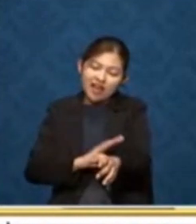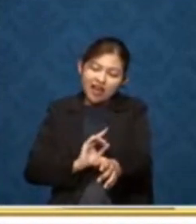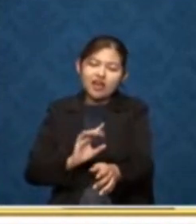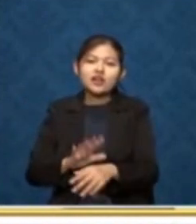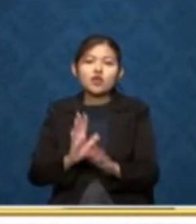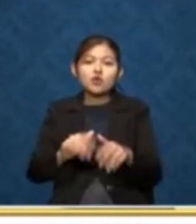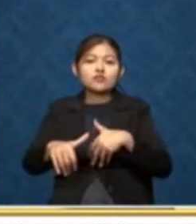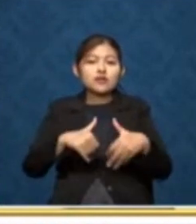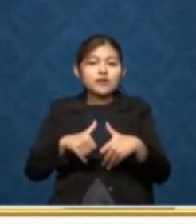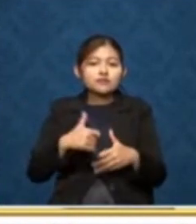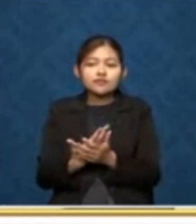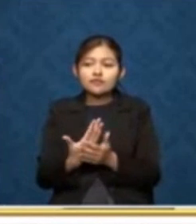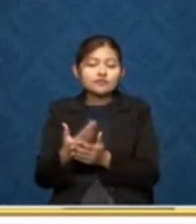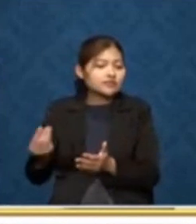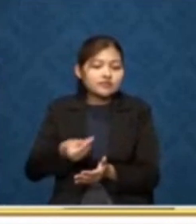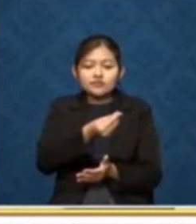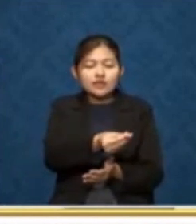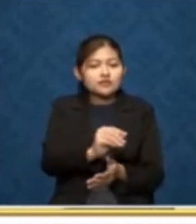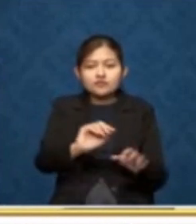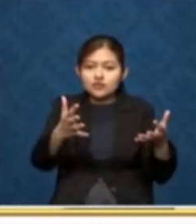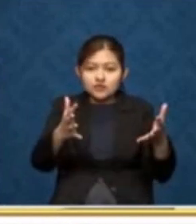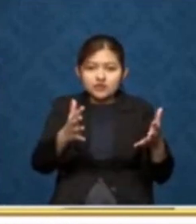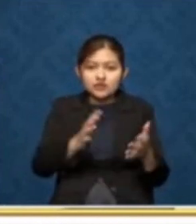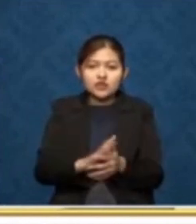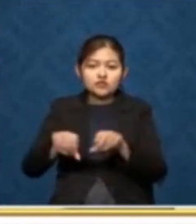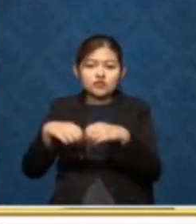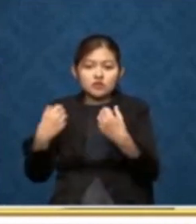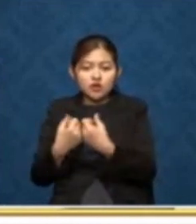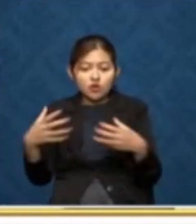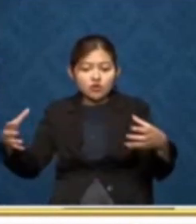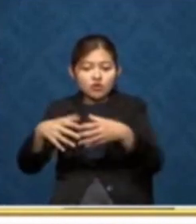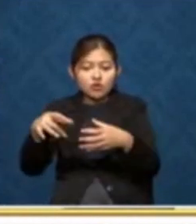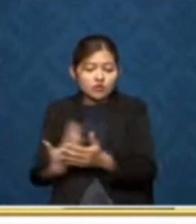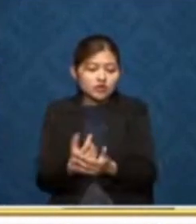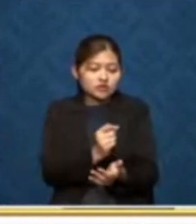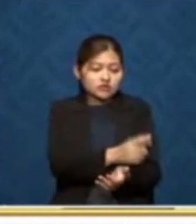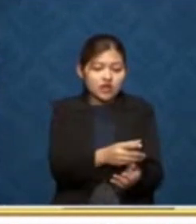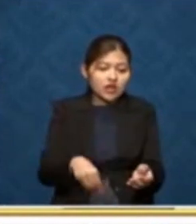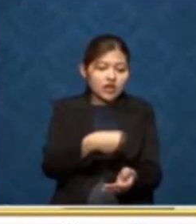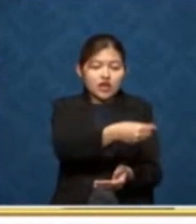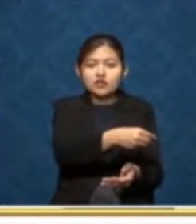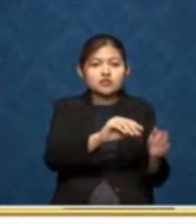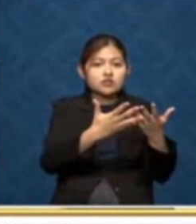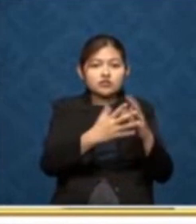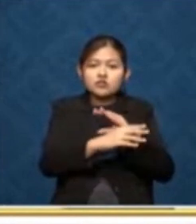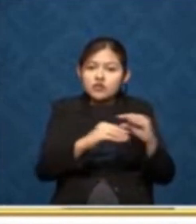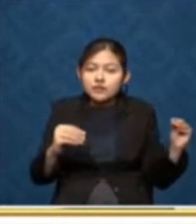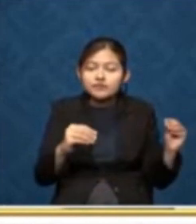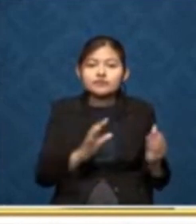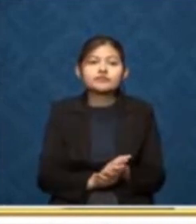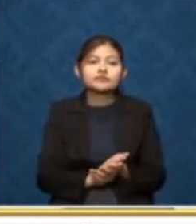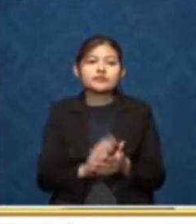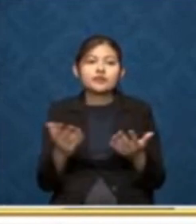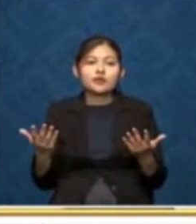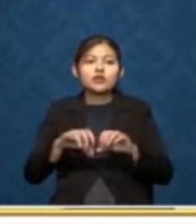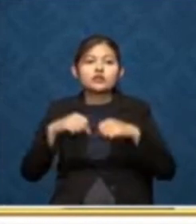จากสมาคมชาปนกิจสงเคราะห์แบบนี้นะครับ แต่เรื่องสมาคมจะไปพูดอีกทีในรายละเอียด